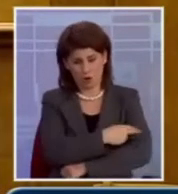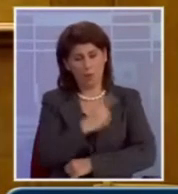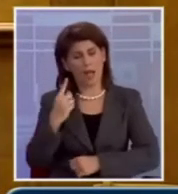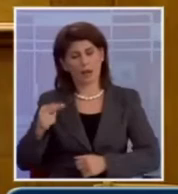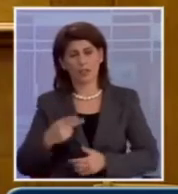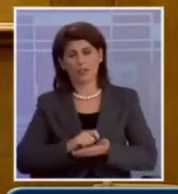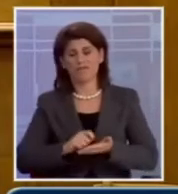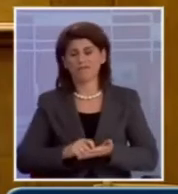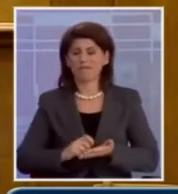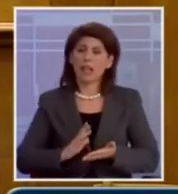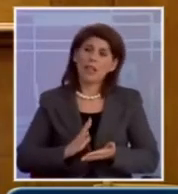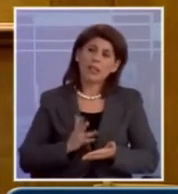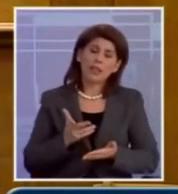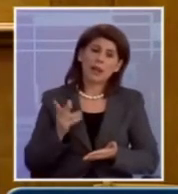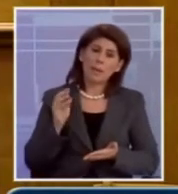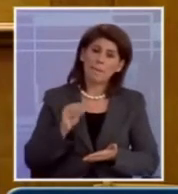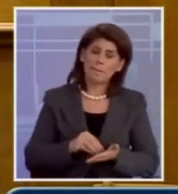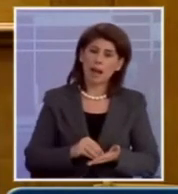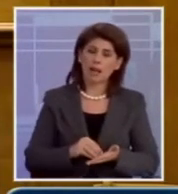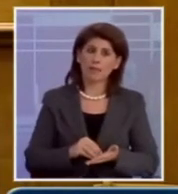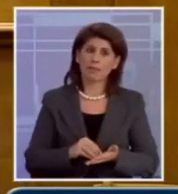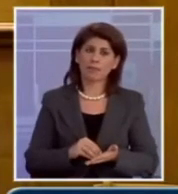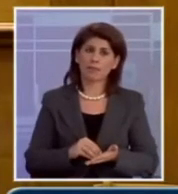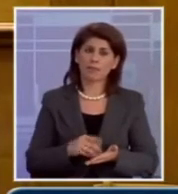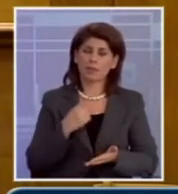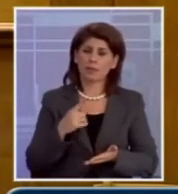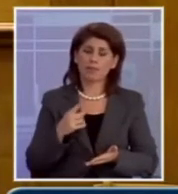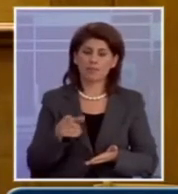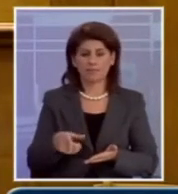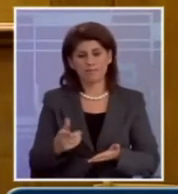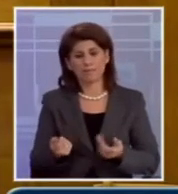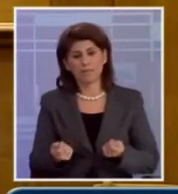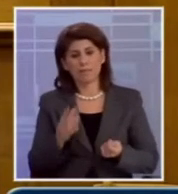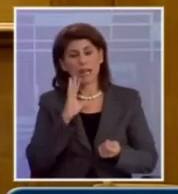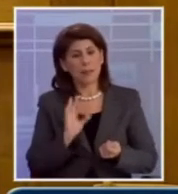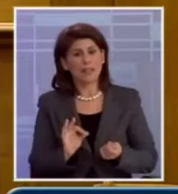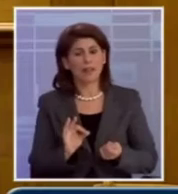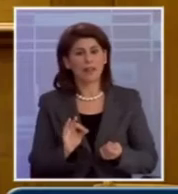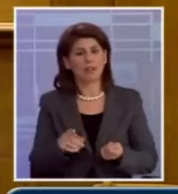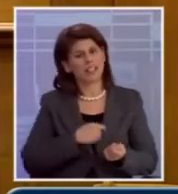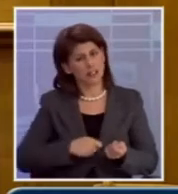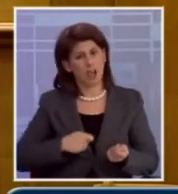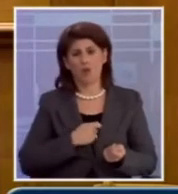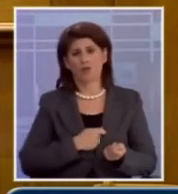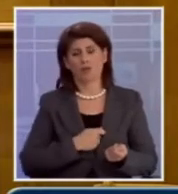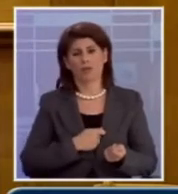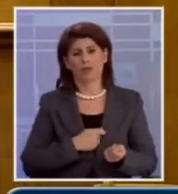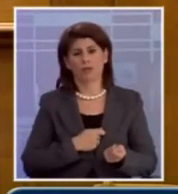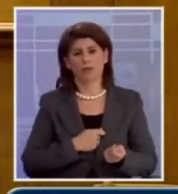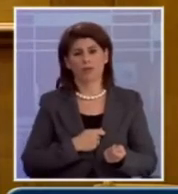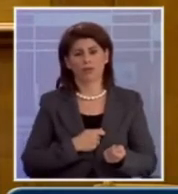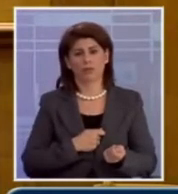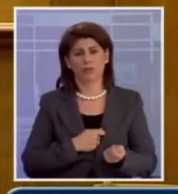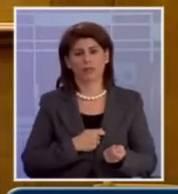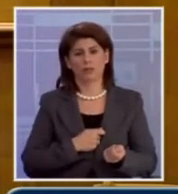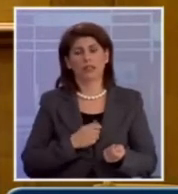Δεν ήθελα ειλικρινά να επανέλθω σε φαινόμενα που πραγματικά με στεναχωρούν